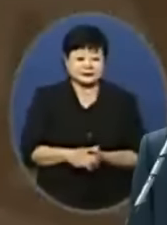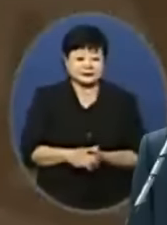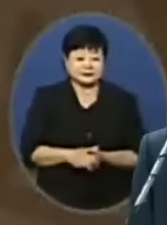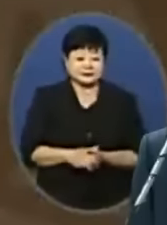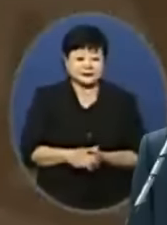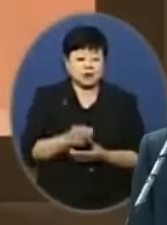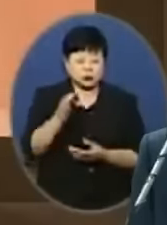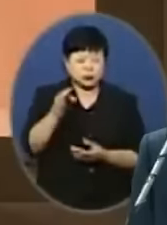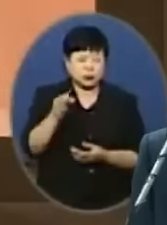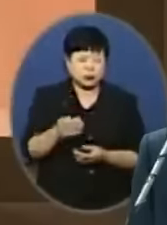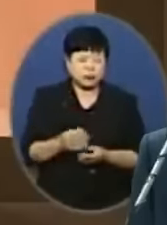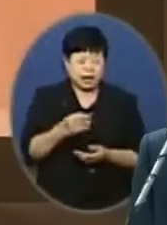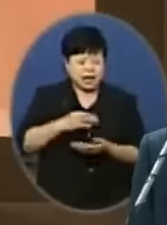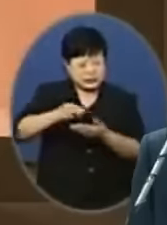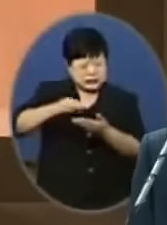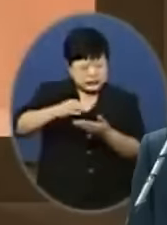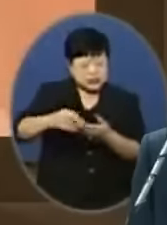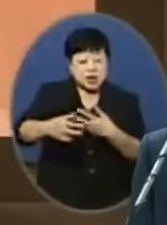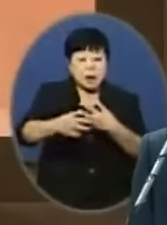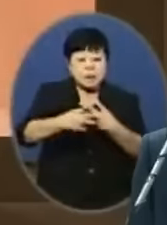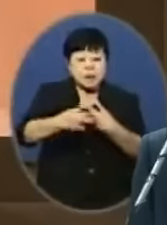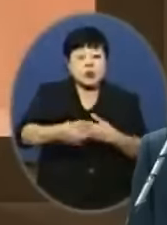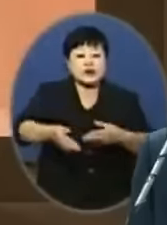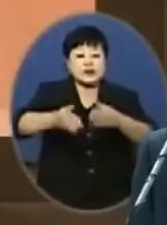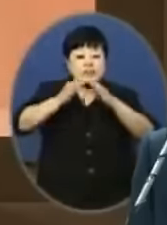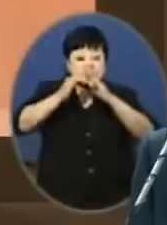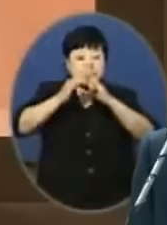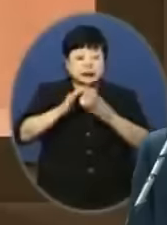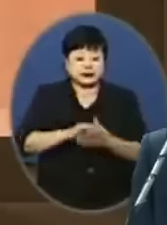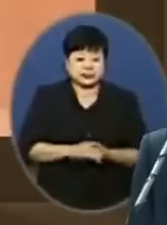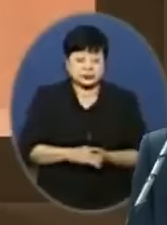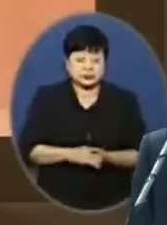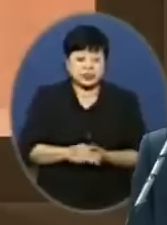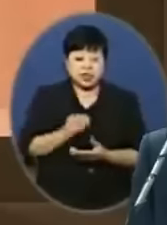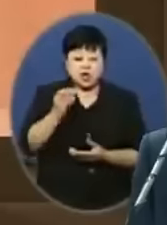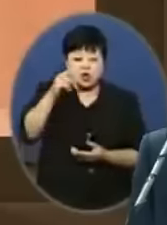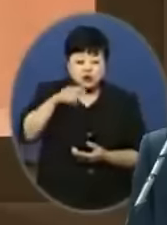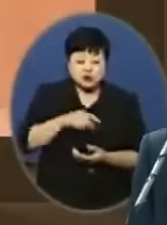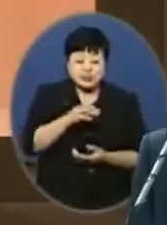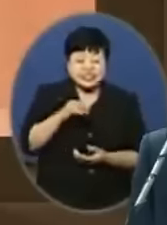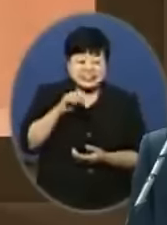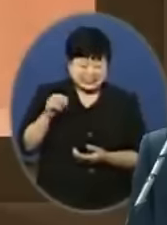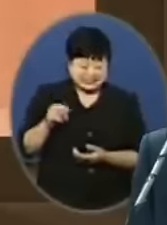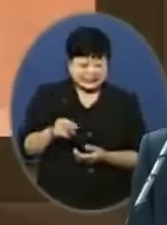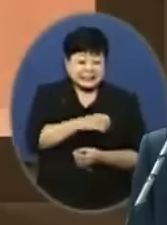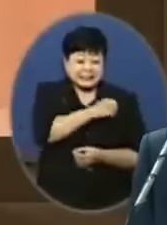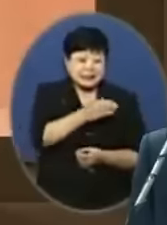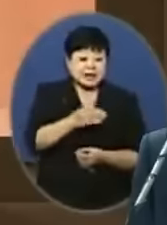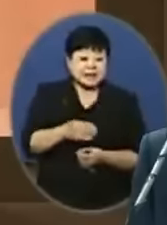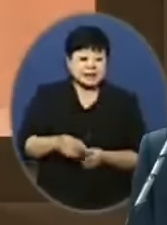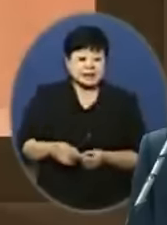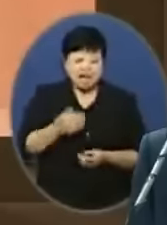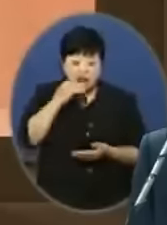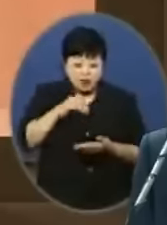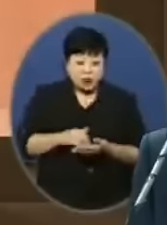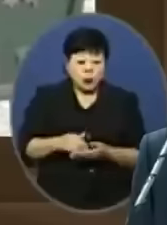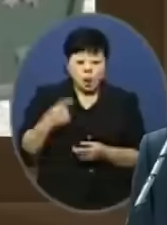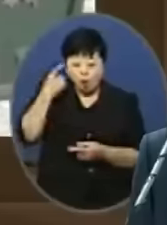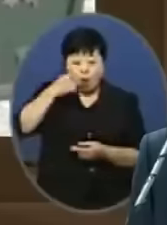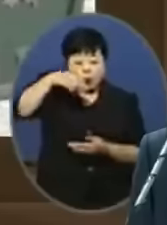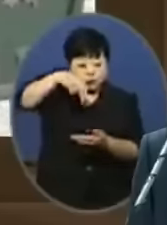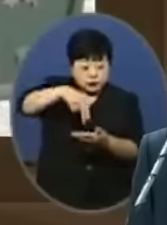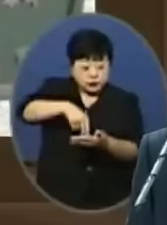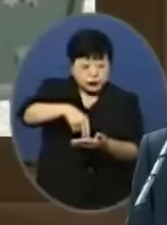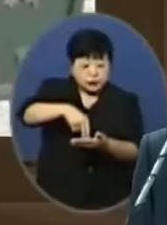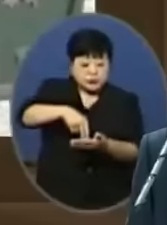그에게 돈을 들여서 그 병원을 세운 루이스 세브란스의 동상이 있는데 그 동상에는 이런 글이 새겨져